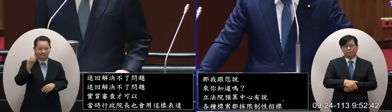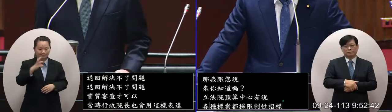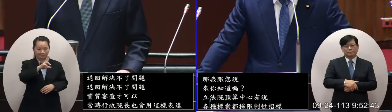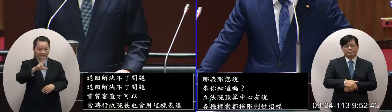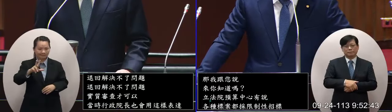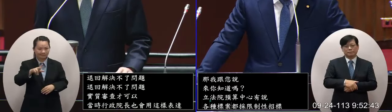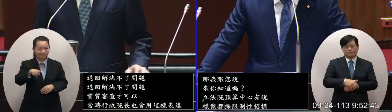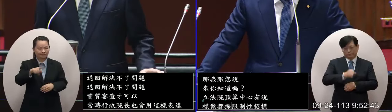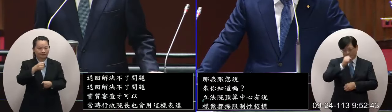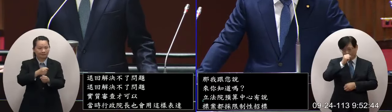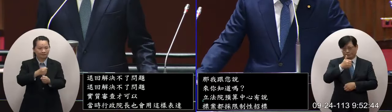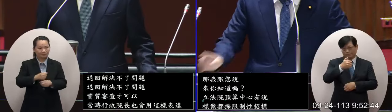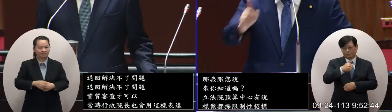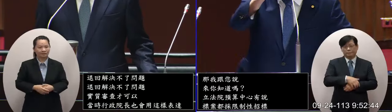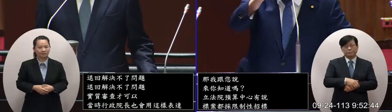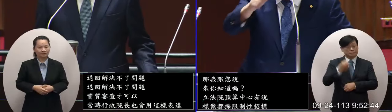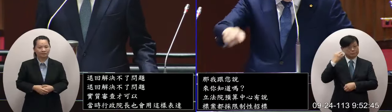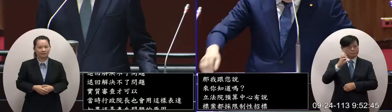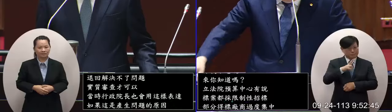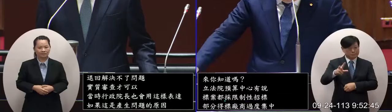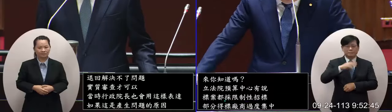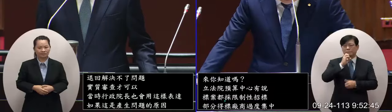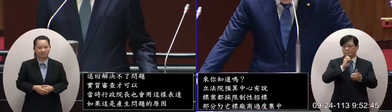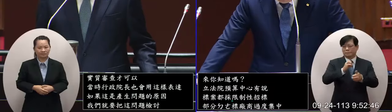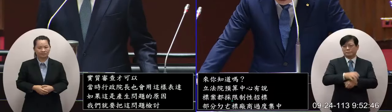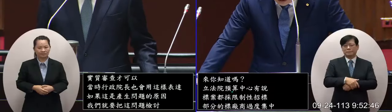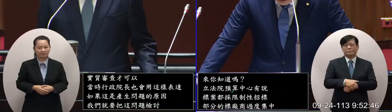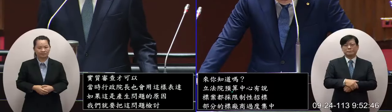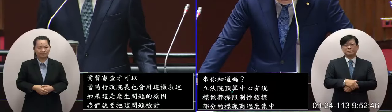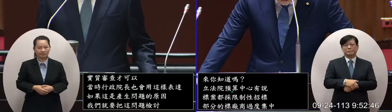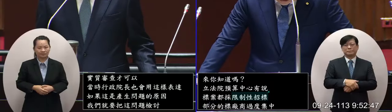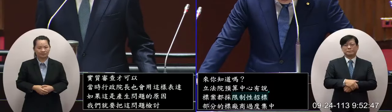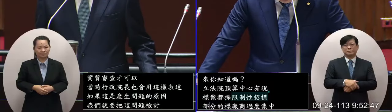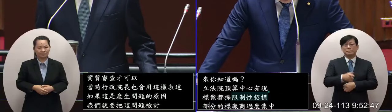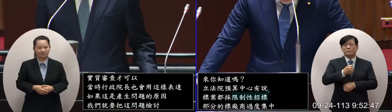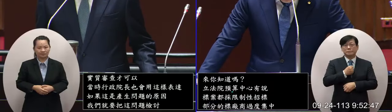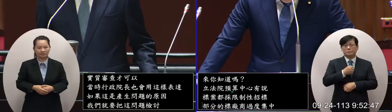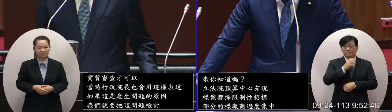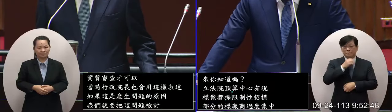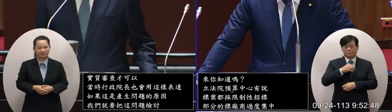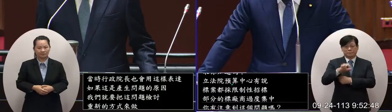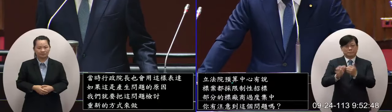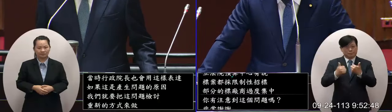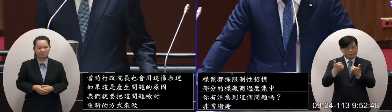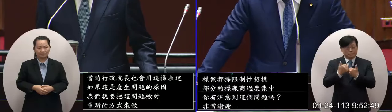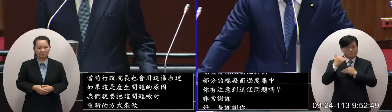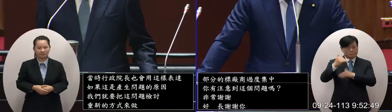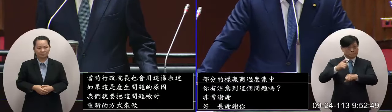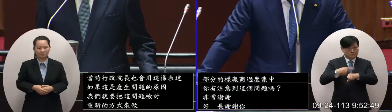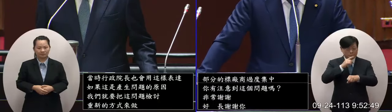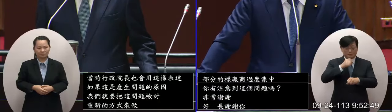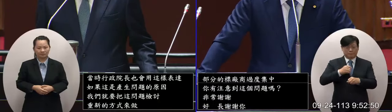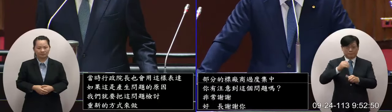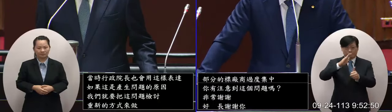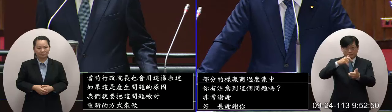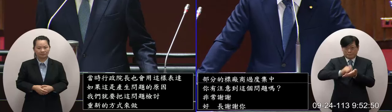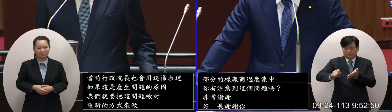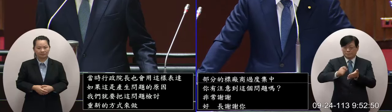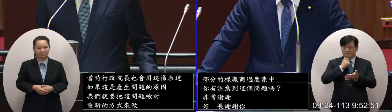来做。 哦，谢谢，新的方式，我再跟你讲新的方式哈。那你知道农委会限制性招标的比例多少